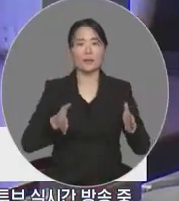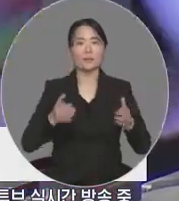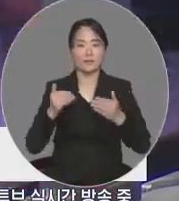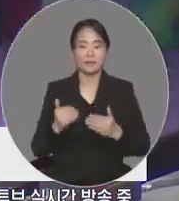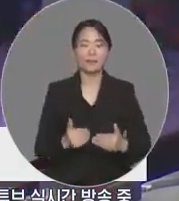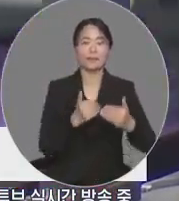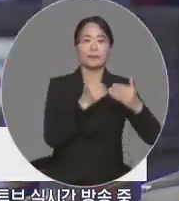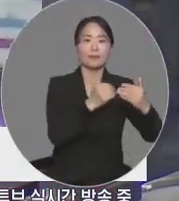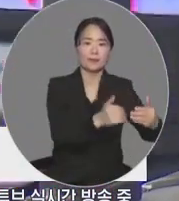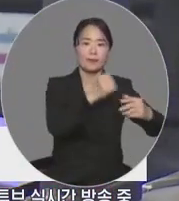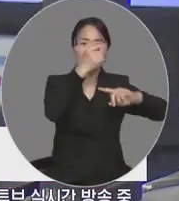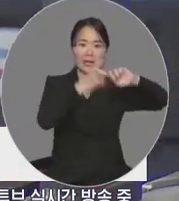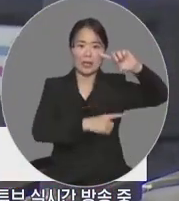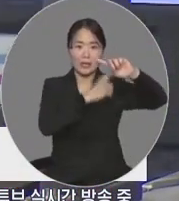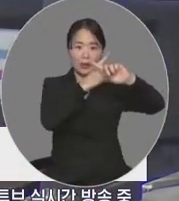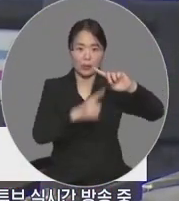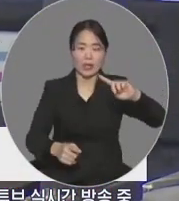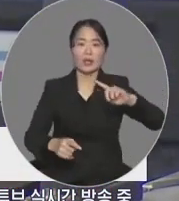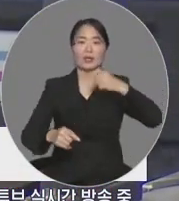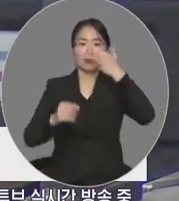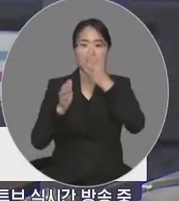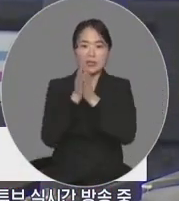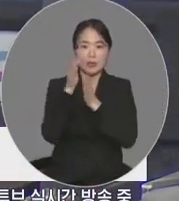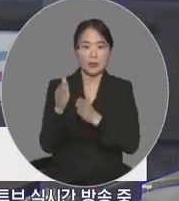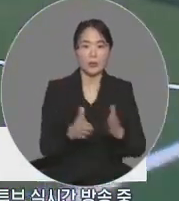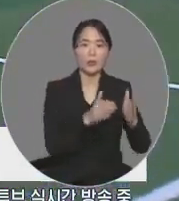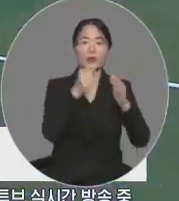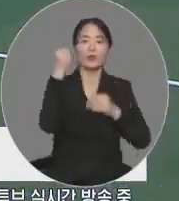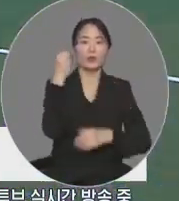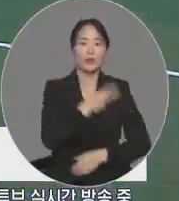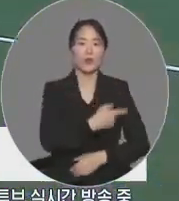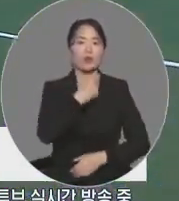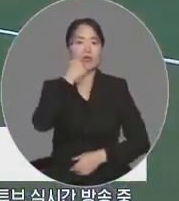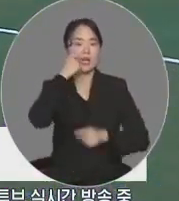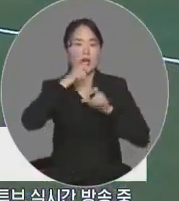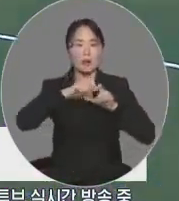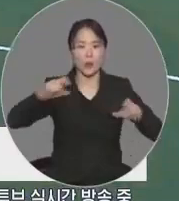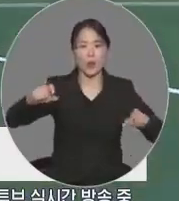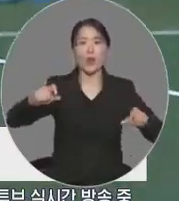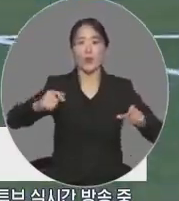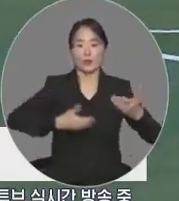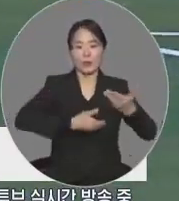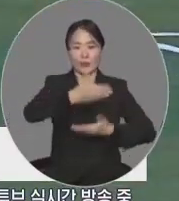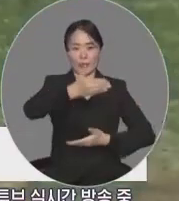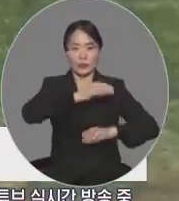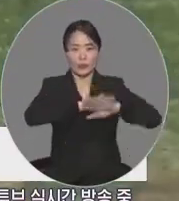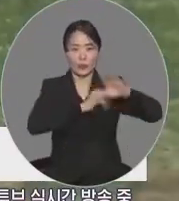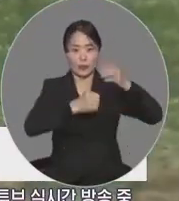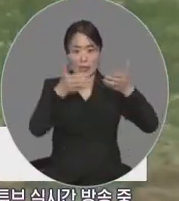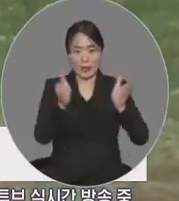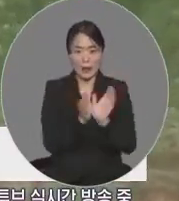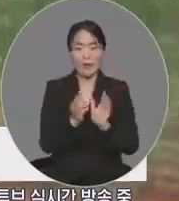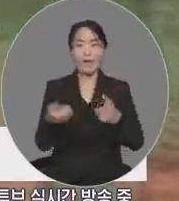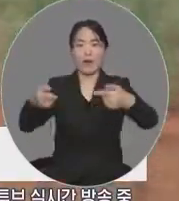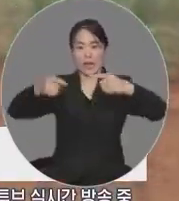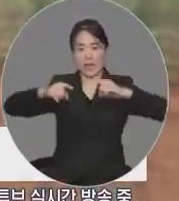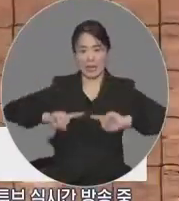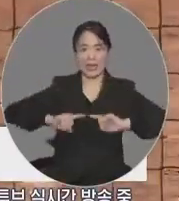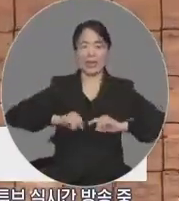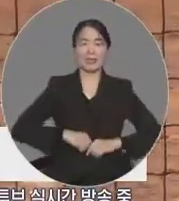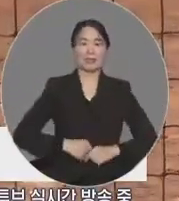대회로 17개 시도뿐만 아니라 일본 교류 선수단도 참가를 하여